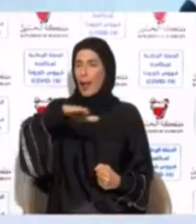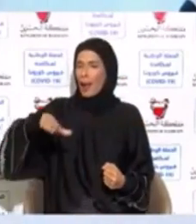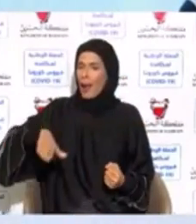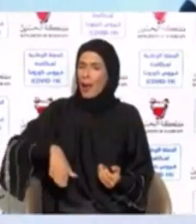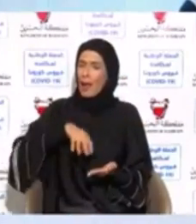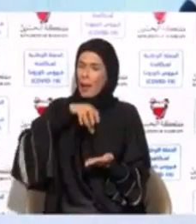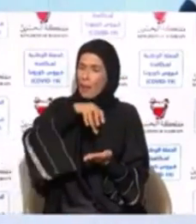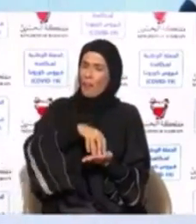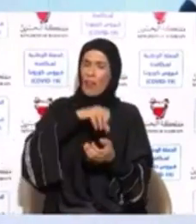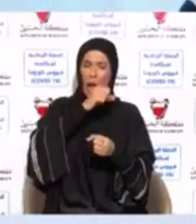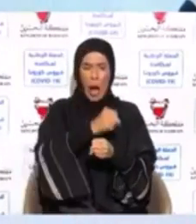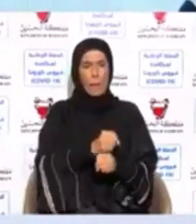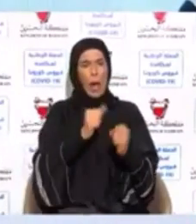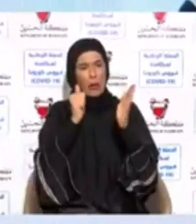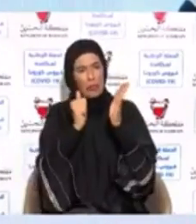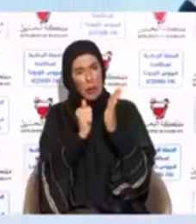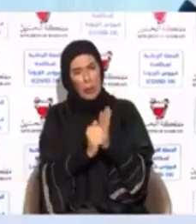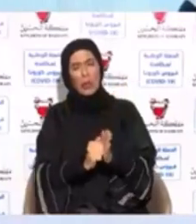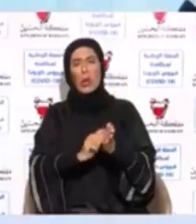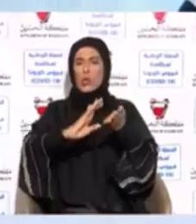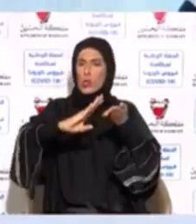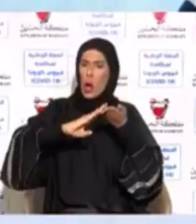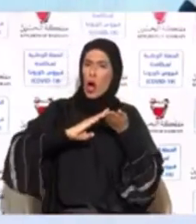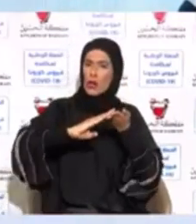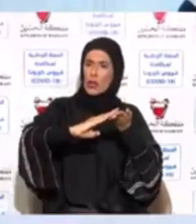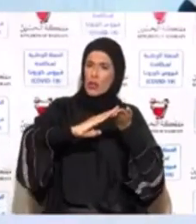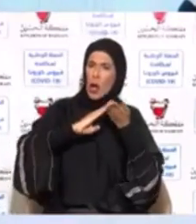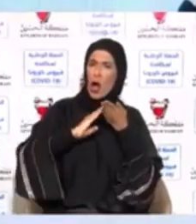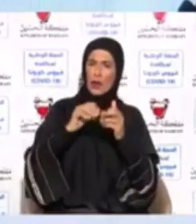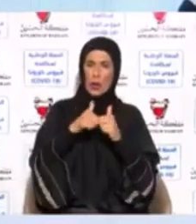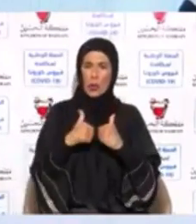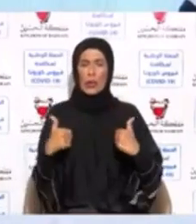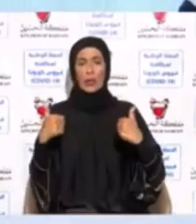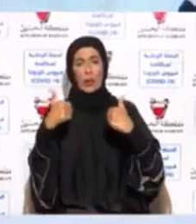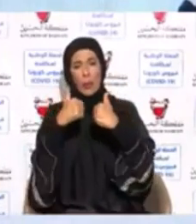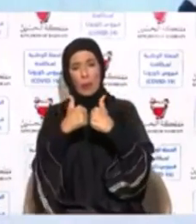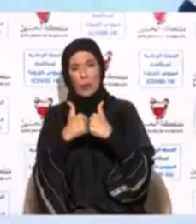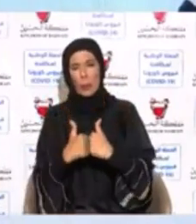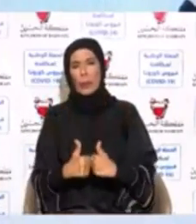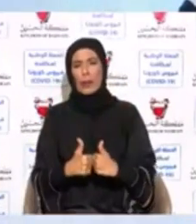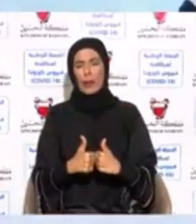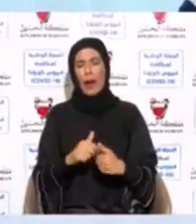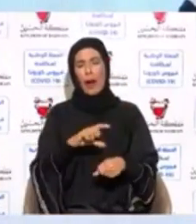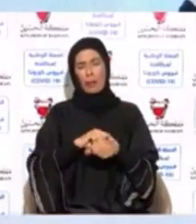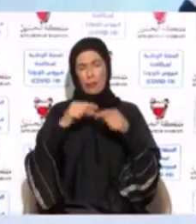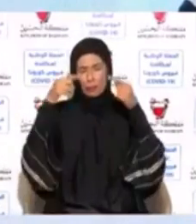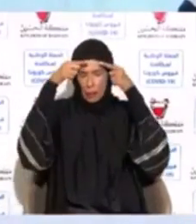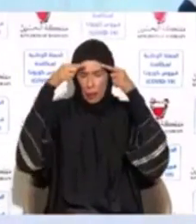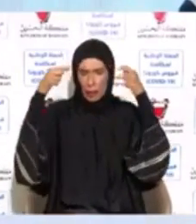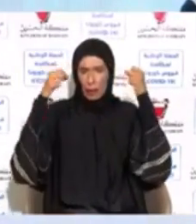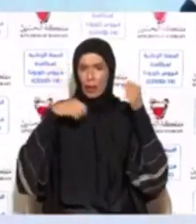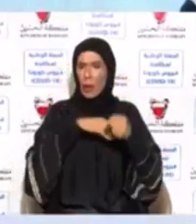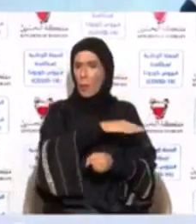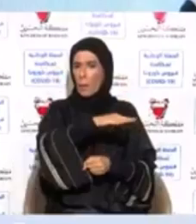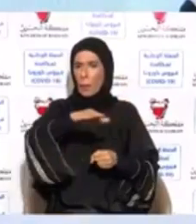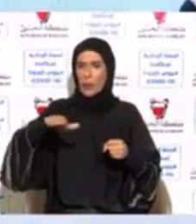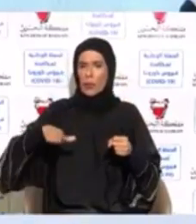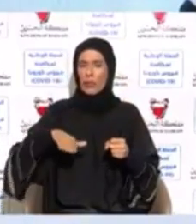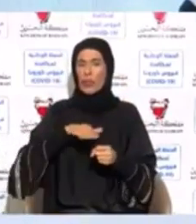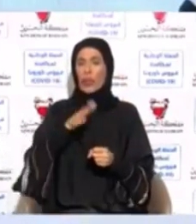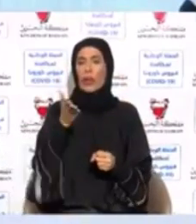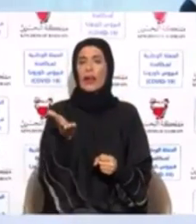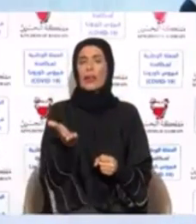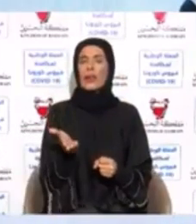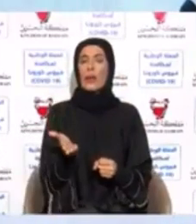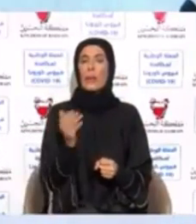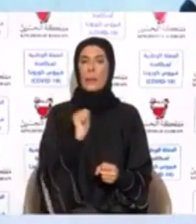مكانه يستطيع أن يساعد، يساعد نفسه، يساعد عائلته، يساعد الطواقم الطبية والتمريضية وجميع الموجودين